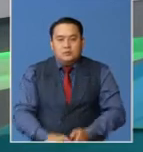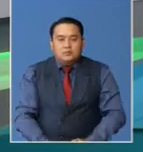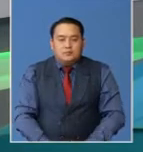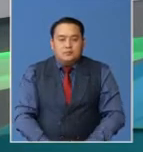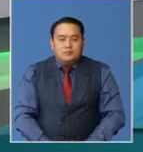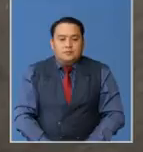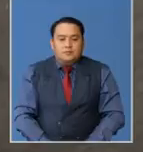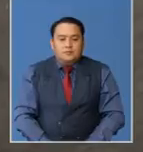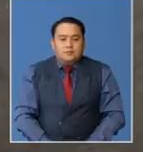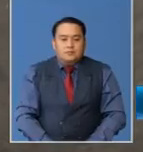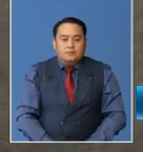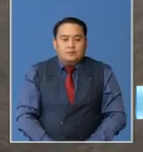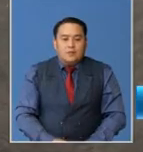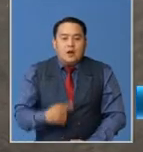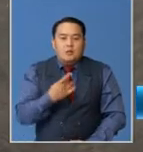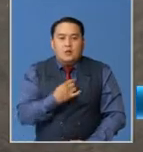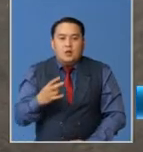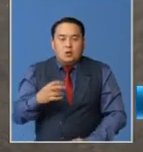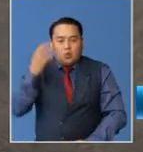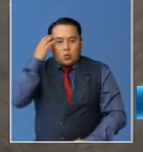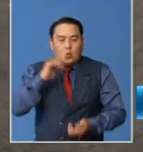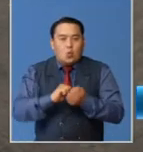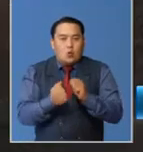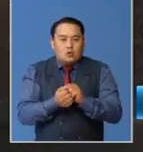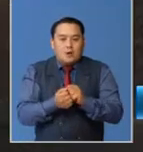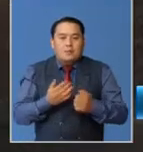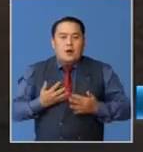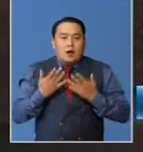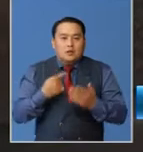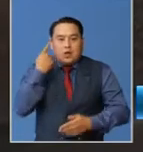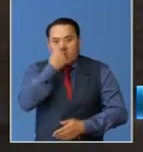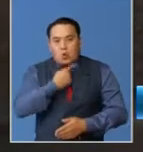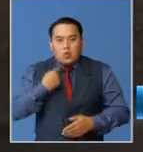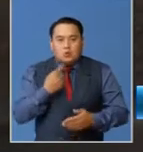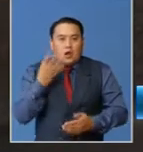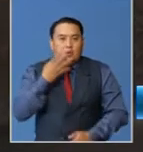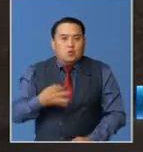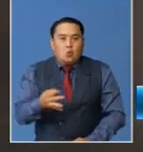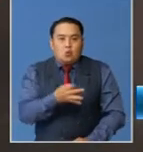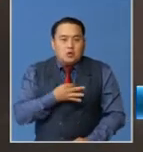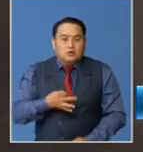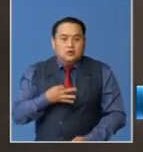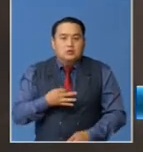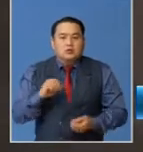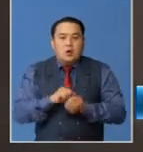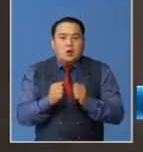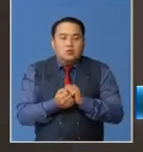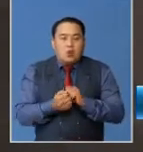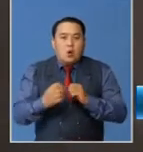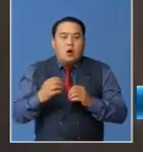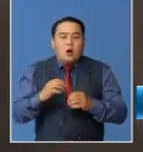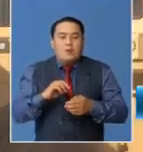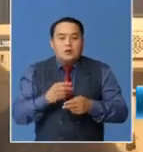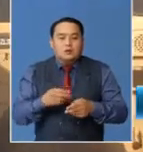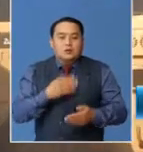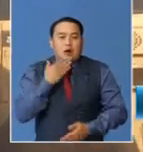связи. 1,5 миллиона тонн угля составляет потребность индивидуального сектора по Алматинской области твердым топливом. Как сообщил в